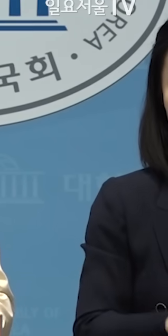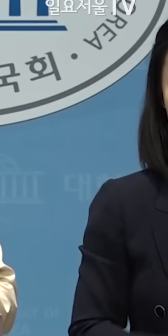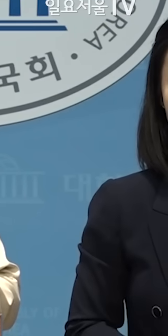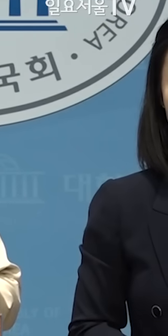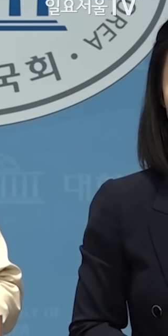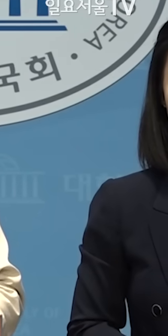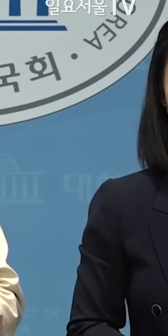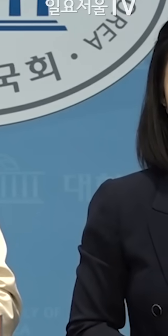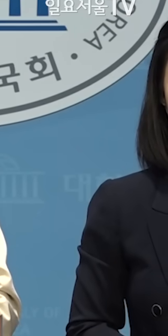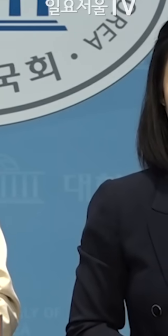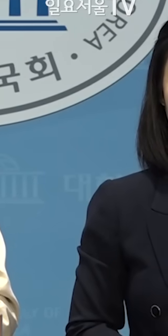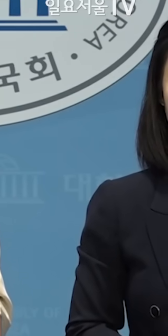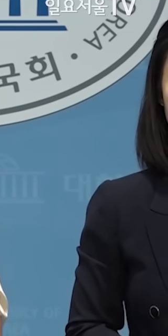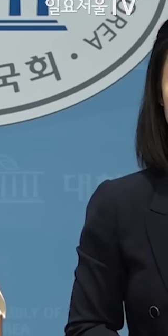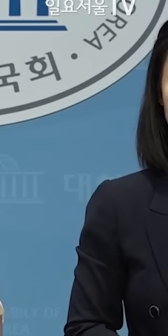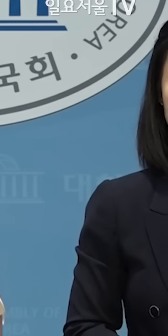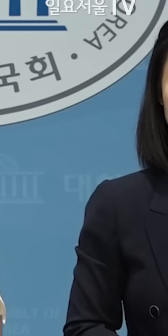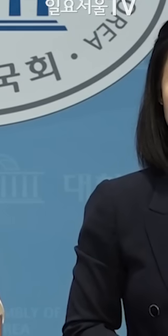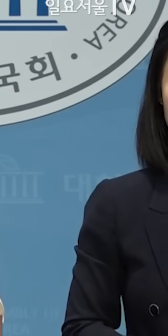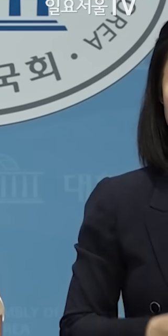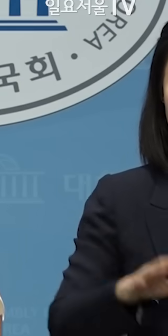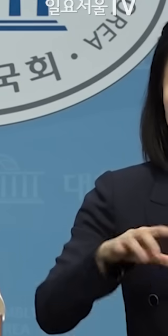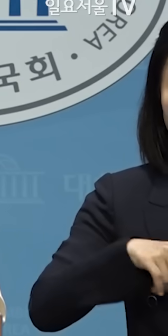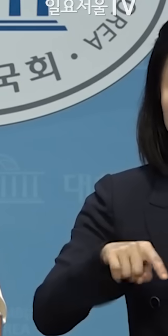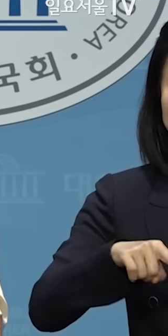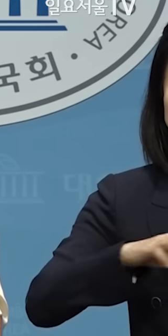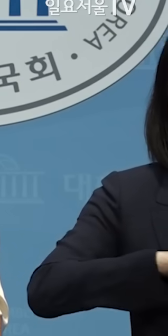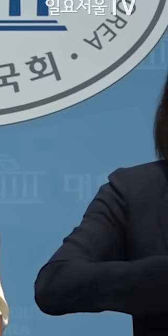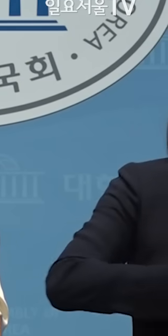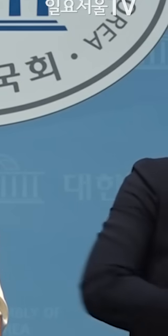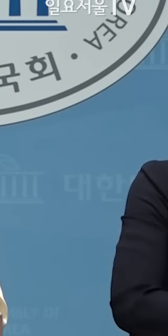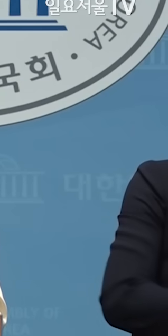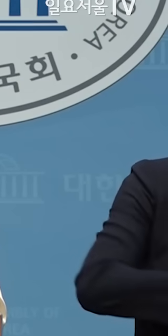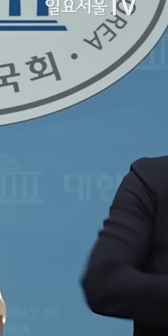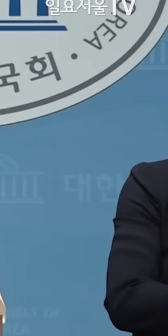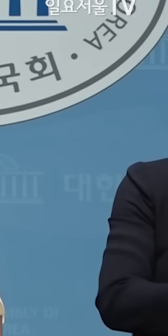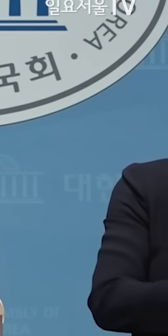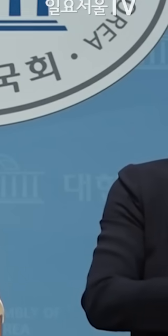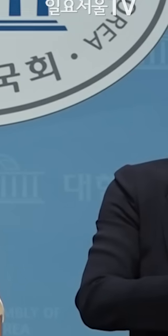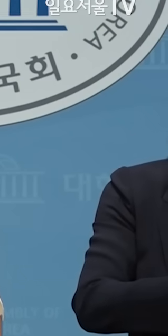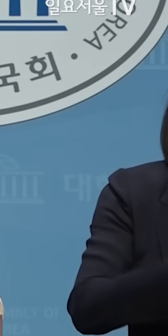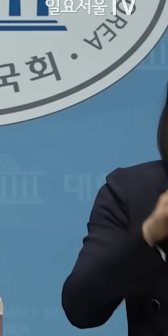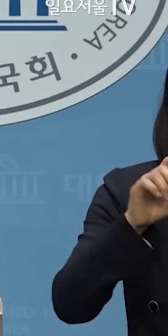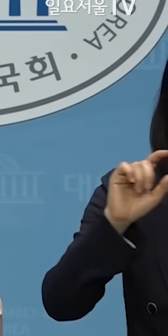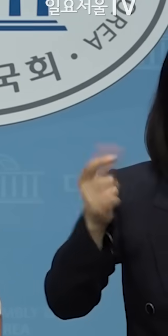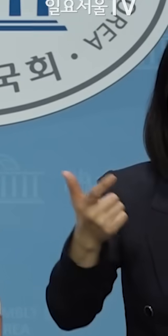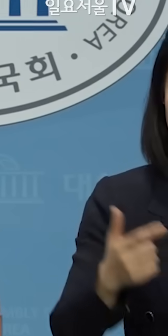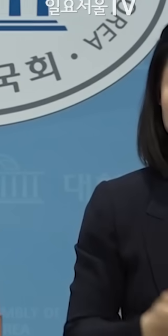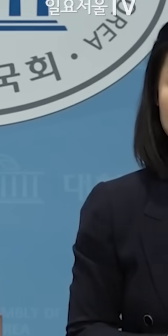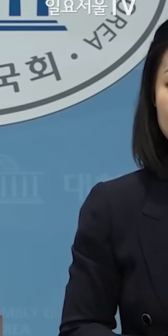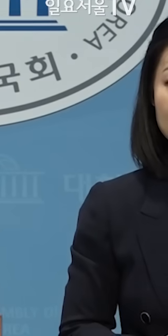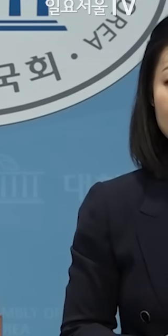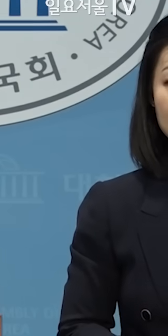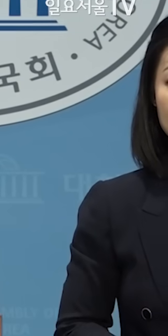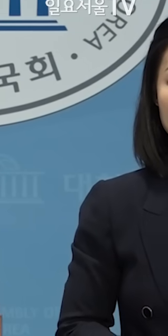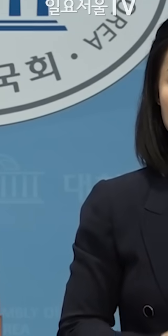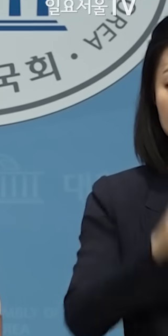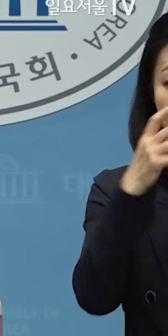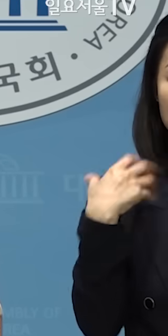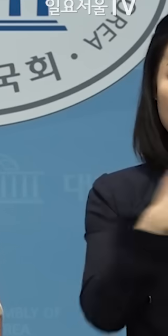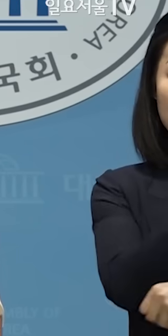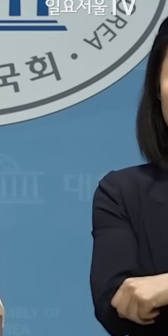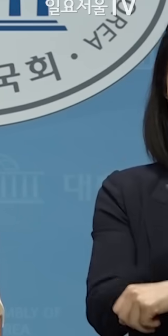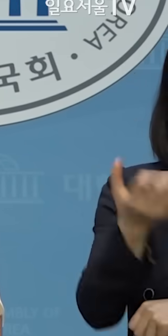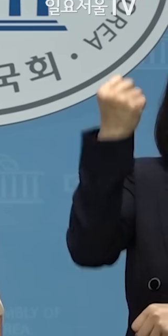만들기일본 이는 정치적 탄압 등 주관적인 사유에 의한 판결이 아니라는 것을 의미합니다 정권에